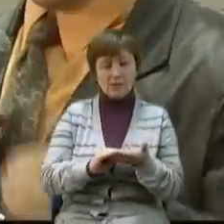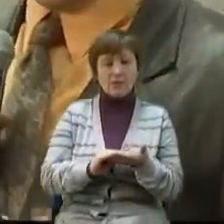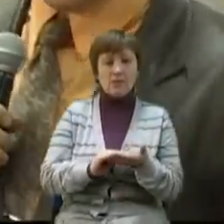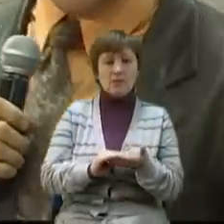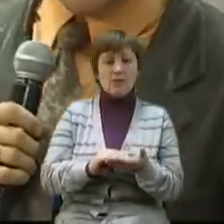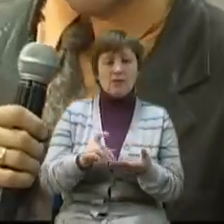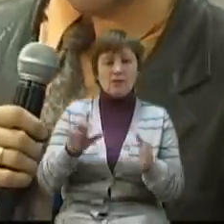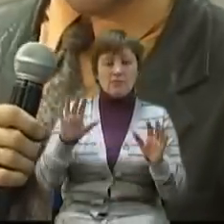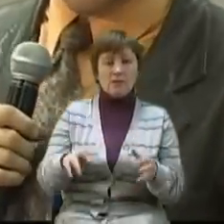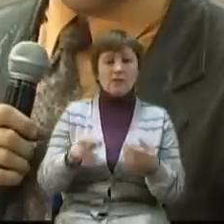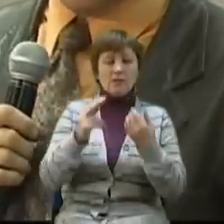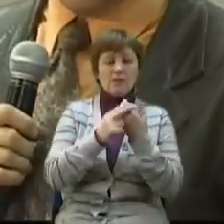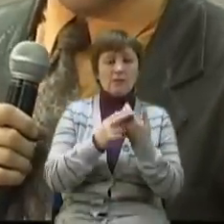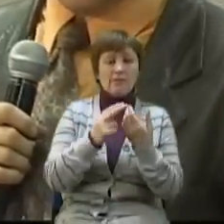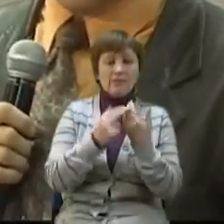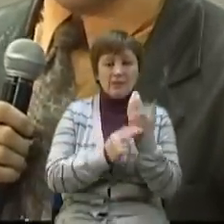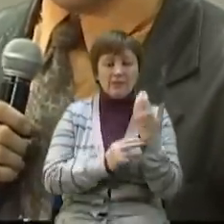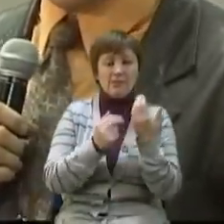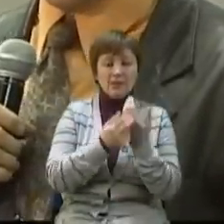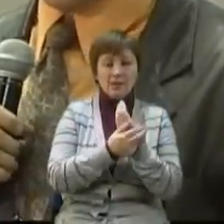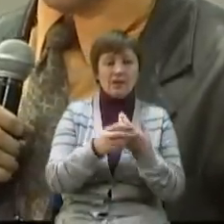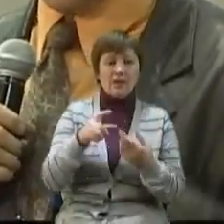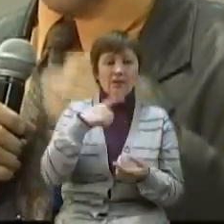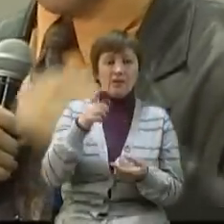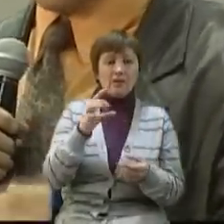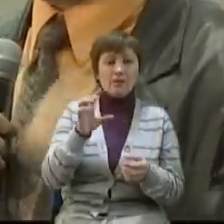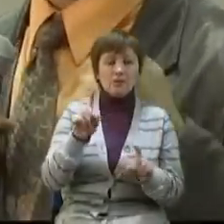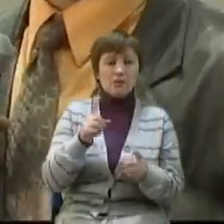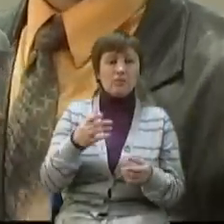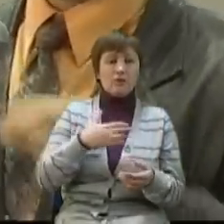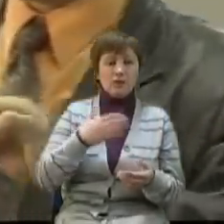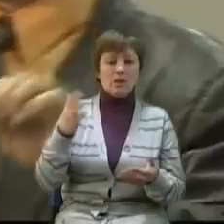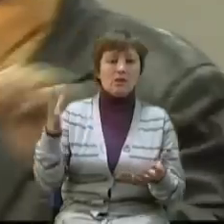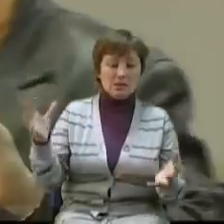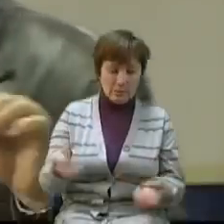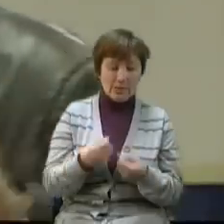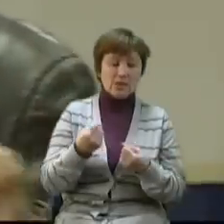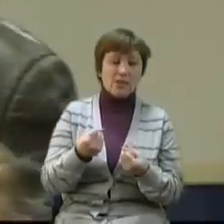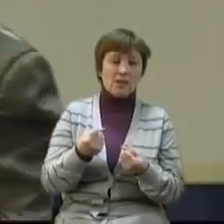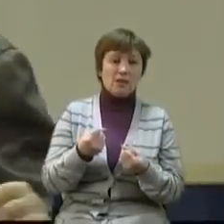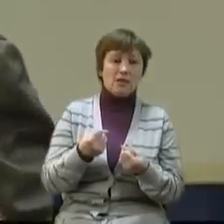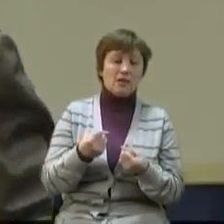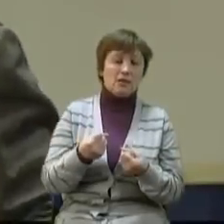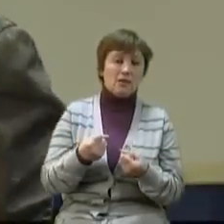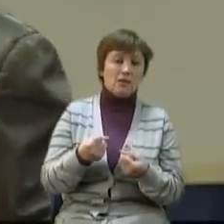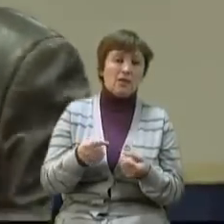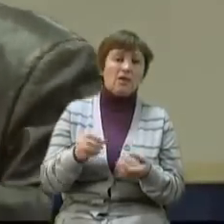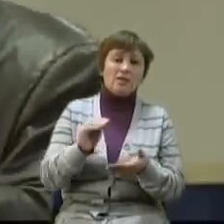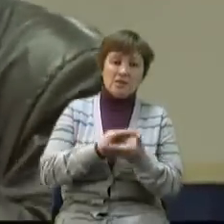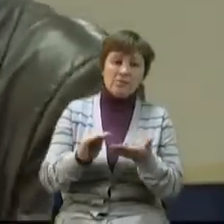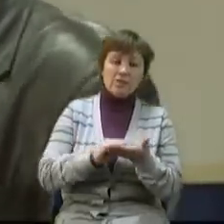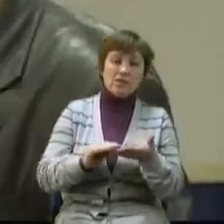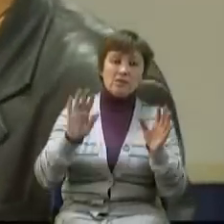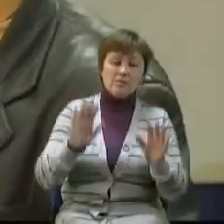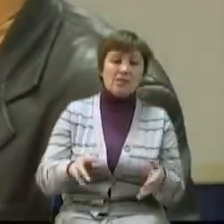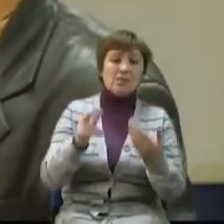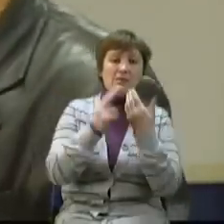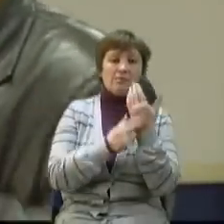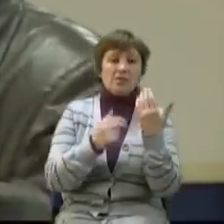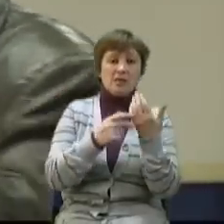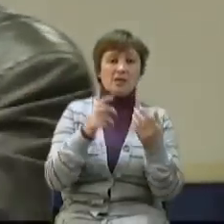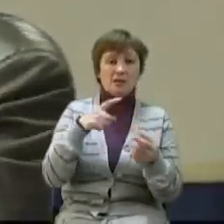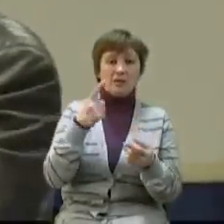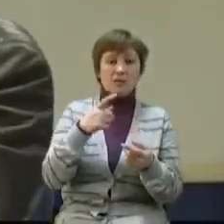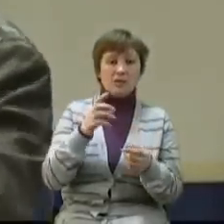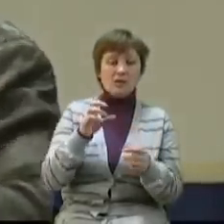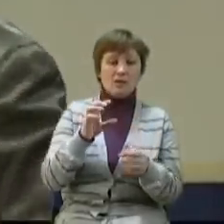запишите местописания, которые говорят о том, что мы уже спасены, мы пишем. Запишите местописания, которые говорят о